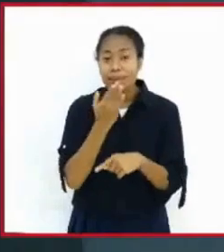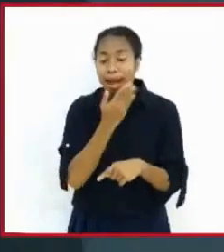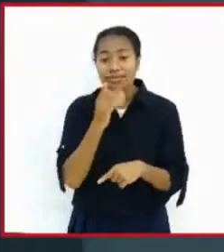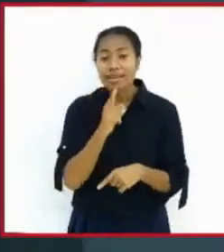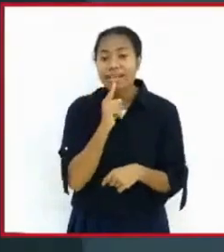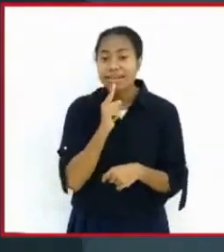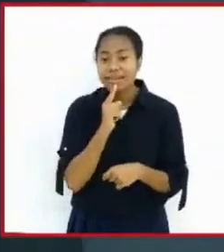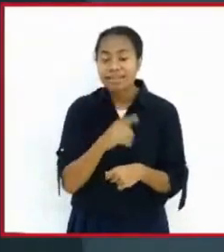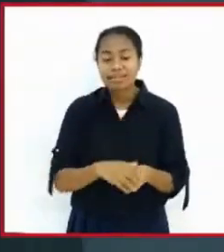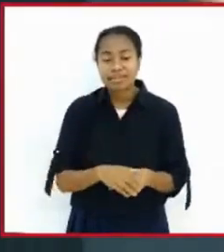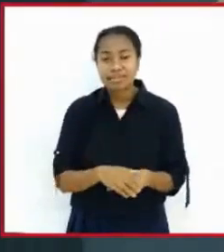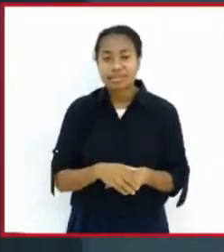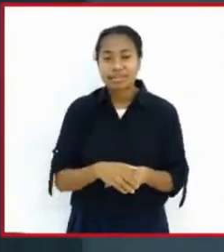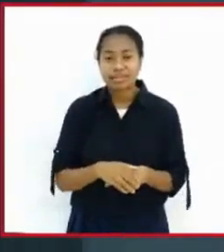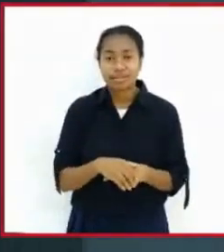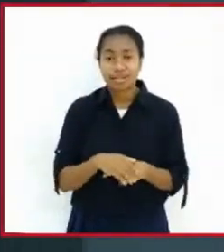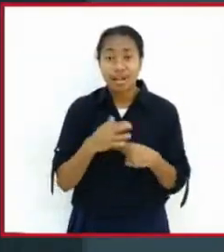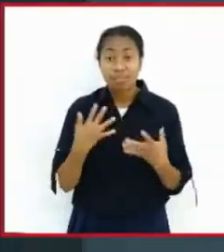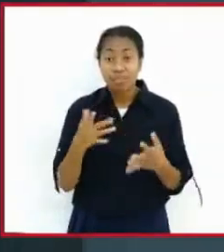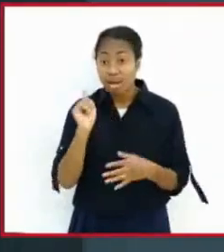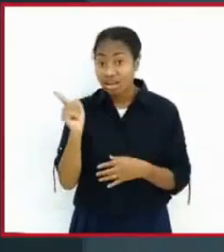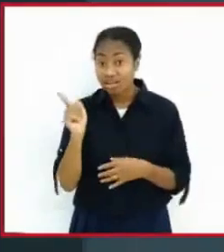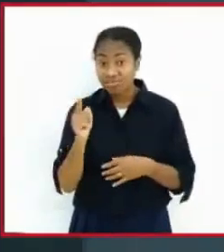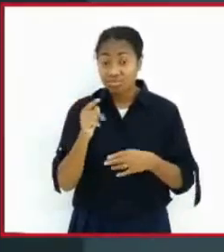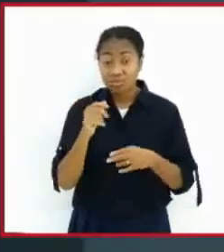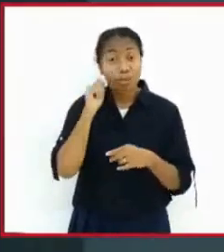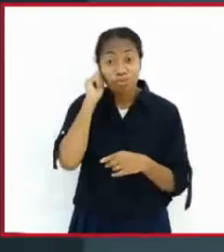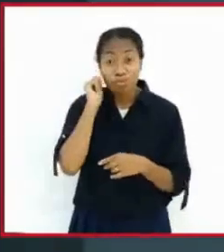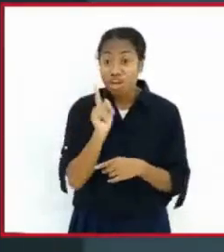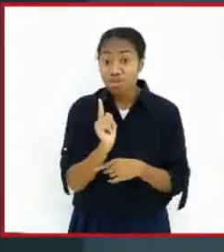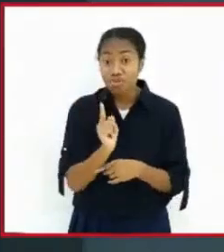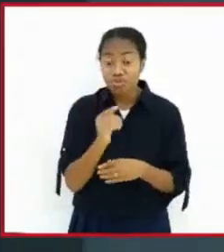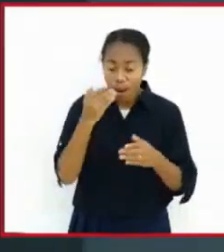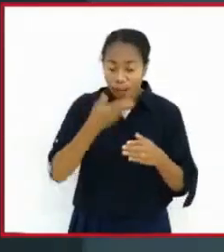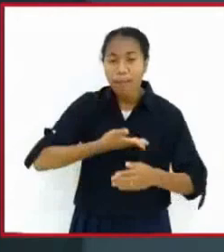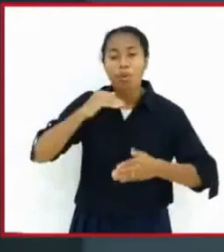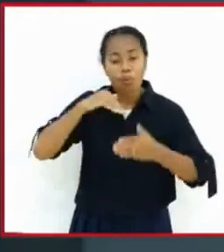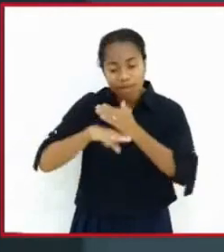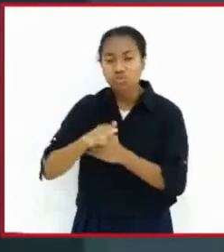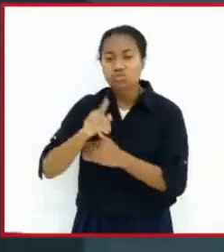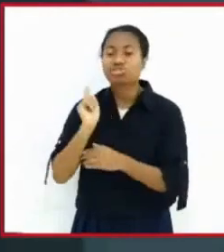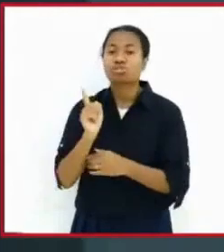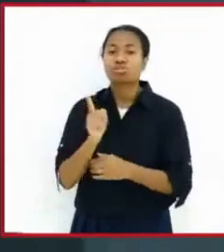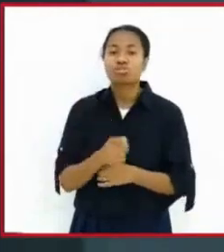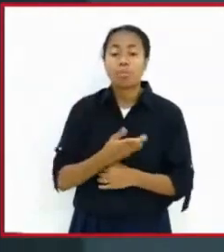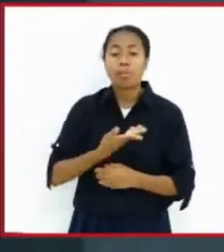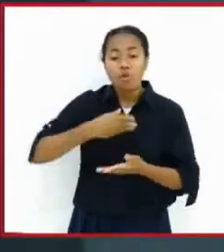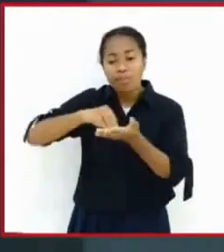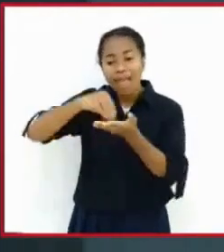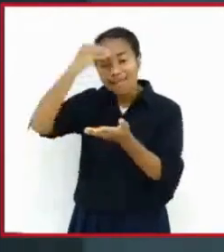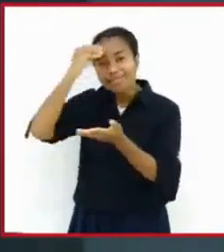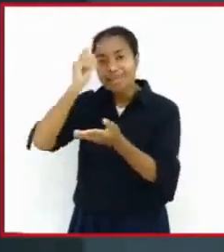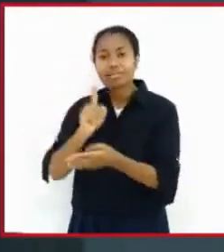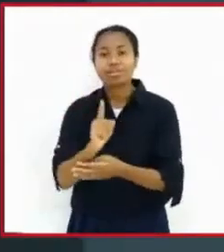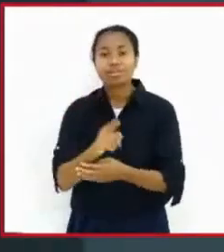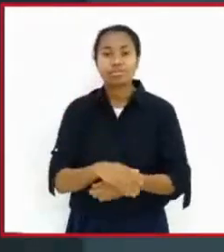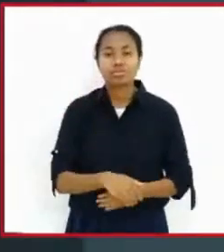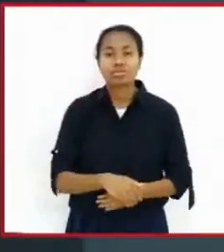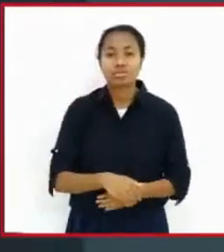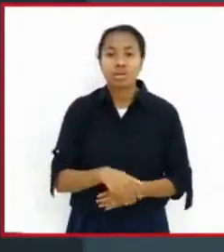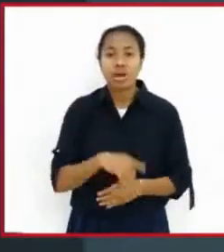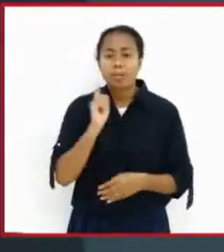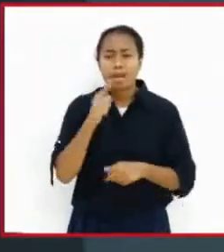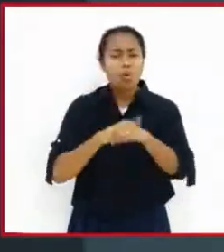Maka suudzon suka masuk ke situ Dan Dia gitu dan pada waktu yang